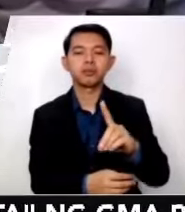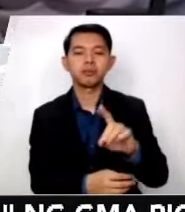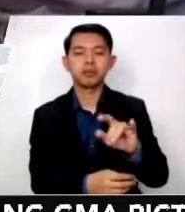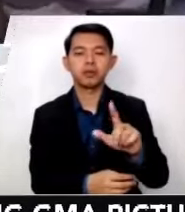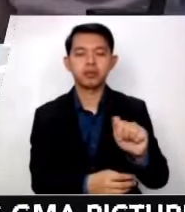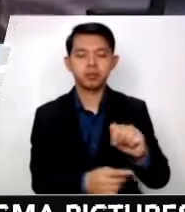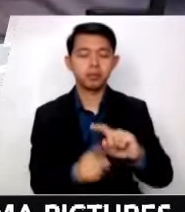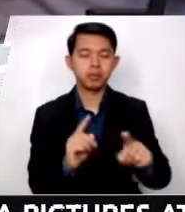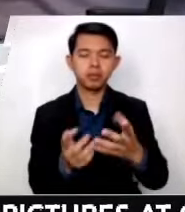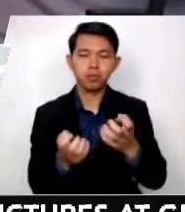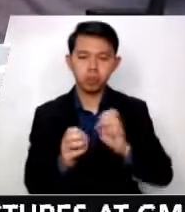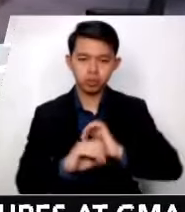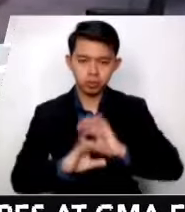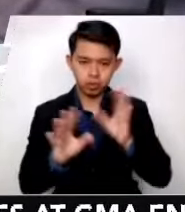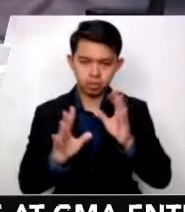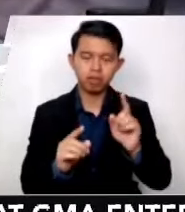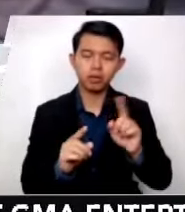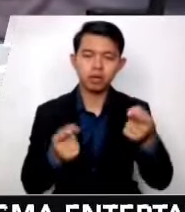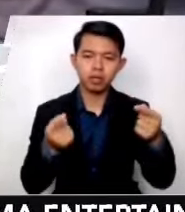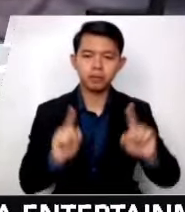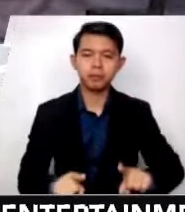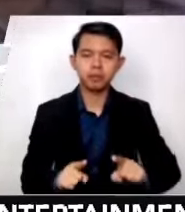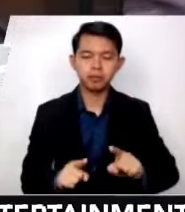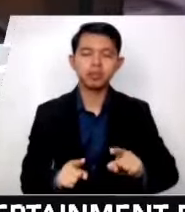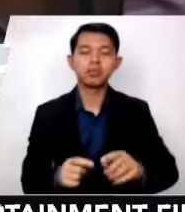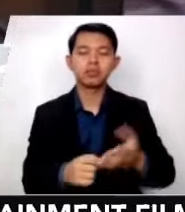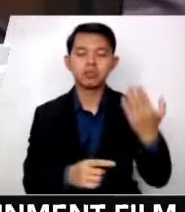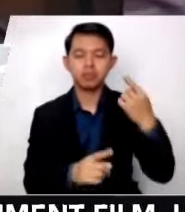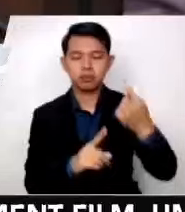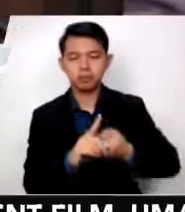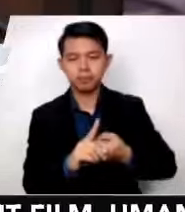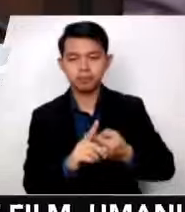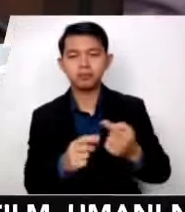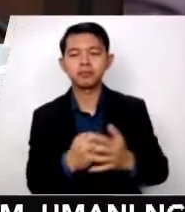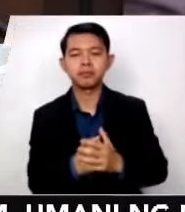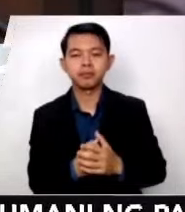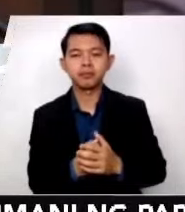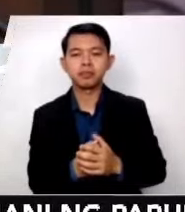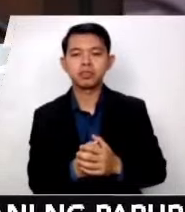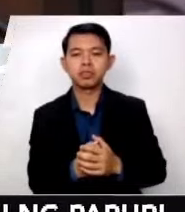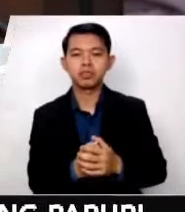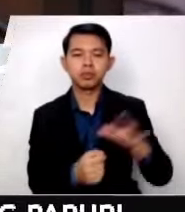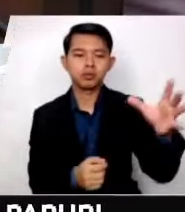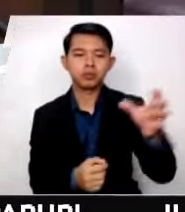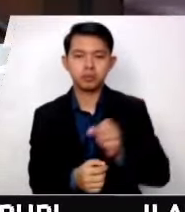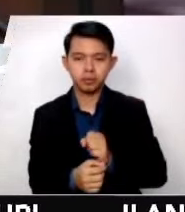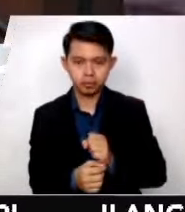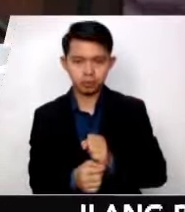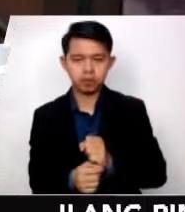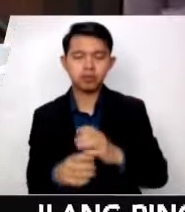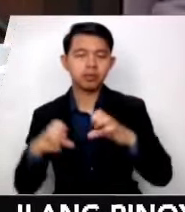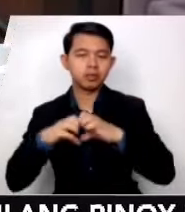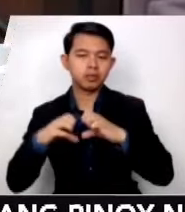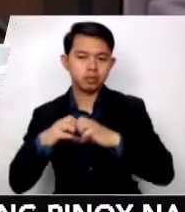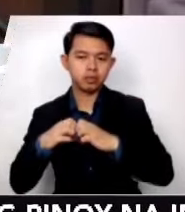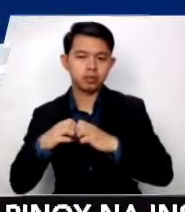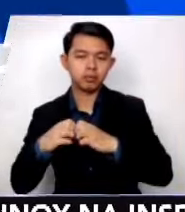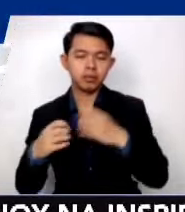iskandalo na nangyari noong nakaraang buwan kaya ipapatawag ang mga kinatawan ng GMA sa pagdinig